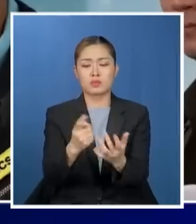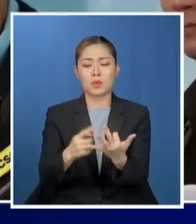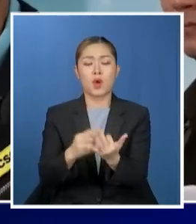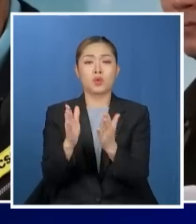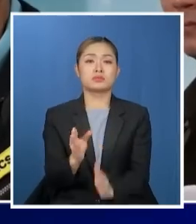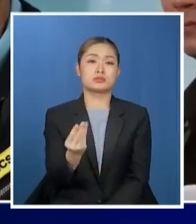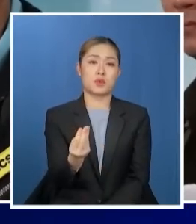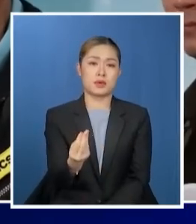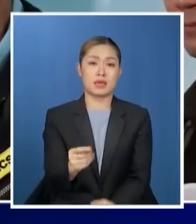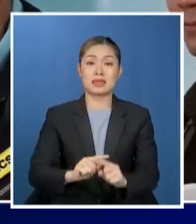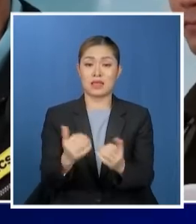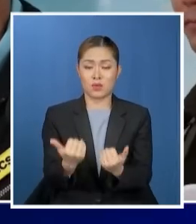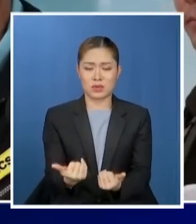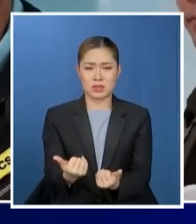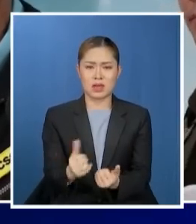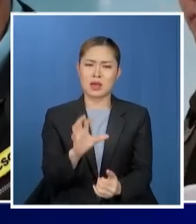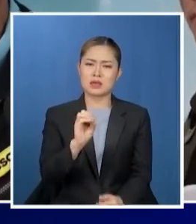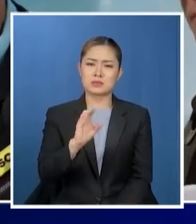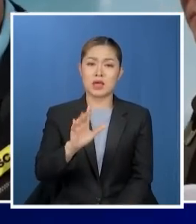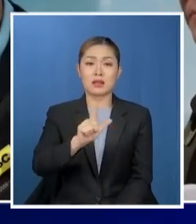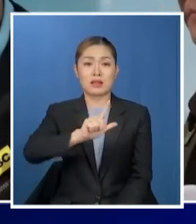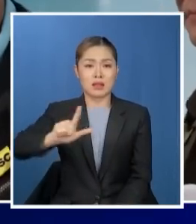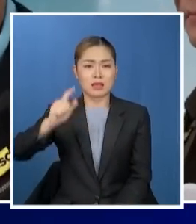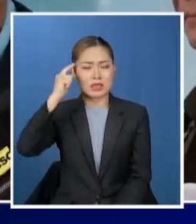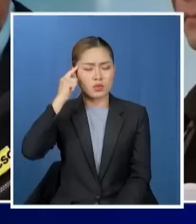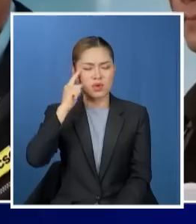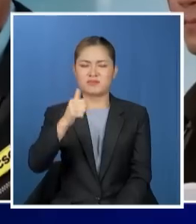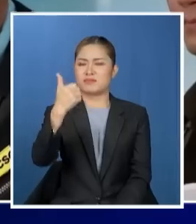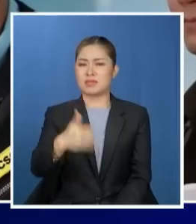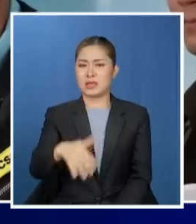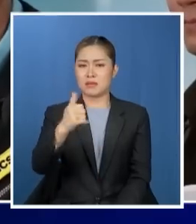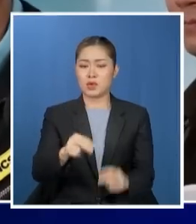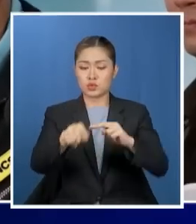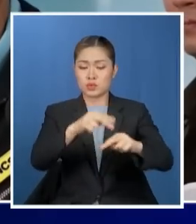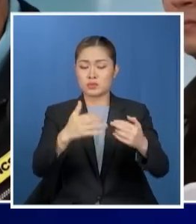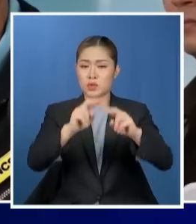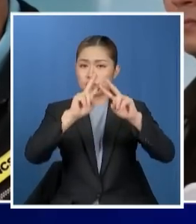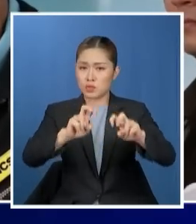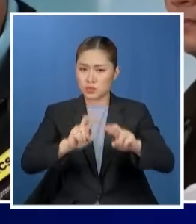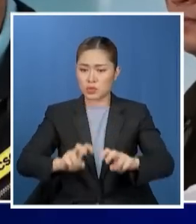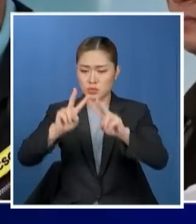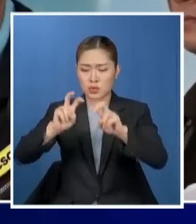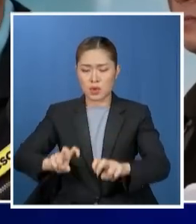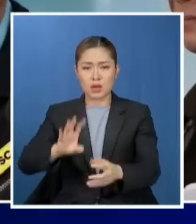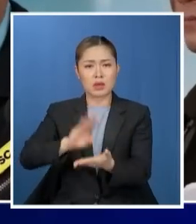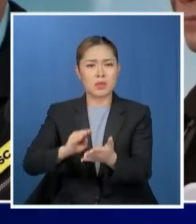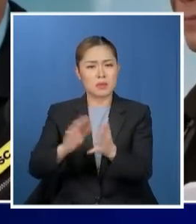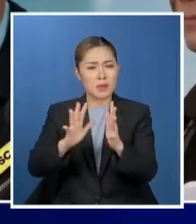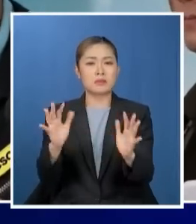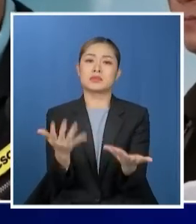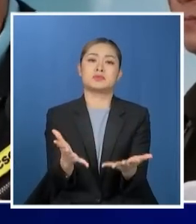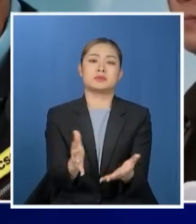ครับแต่ว่าตามที่เขาอ้าง55ล้านคนเนี่ยก็ยังไม่น่าเป็นไปได้เพราะเท่าที่เราตรวจสอบแล้วหน่วยงานไม่มีใครมีข้อมูลเยอะขนาดนั้น